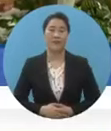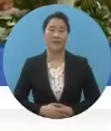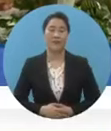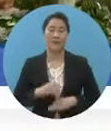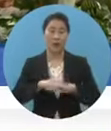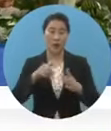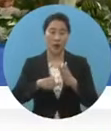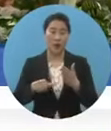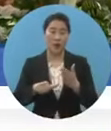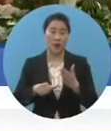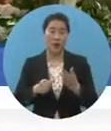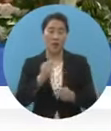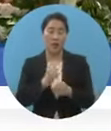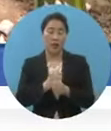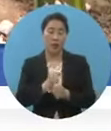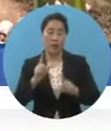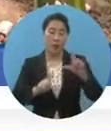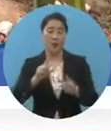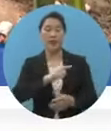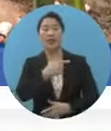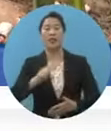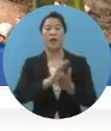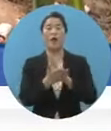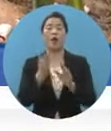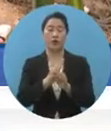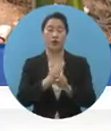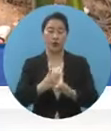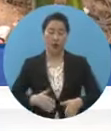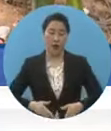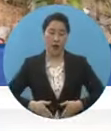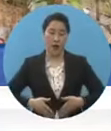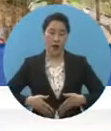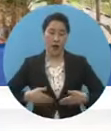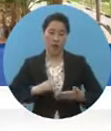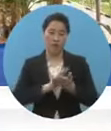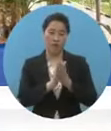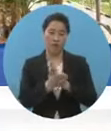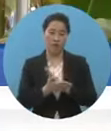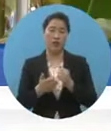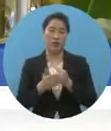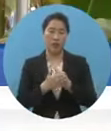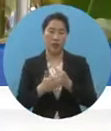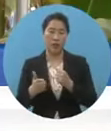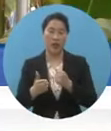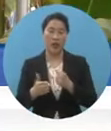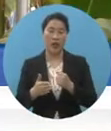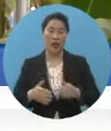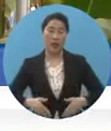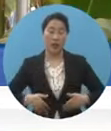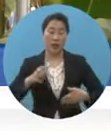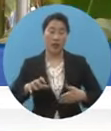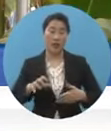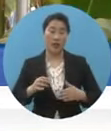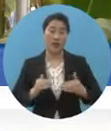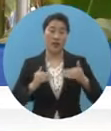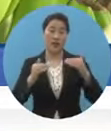농작물 재배 지도가 크게 바뀌고 있습니다 아열대 기후로 서서히 변하면서 대표적인 열대과일 바나나 가 전남